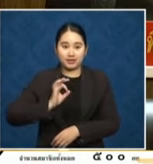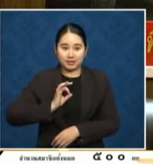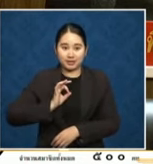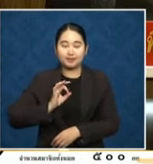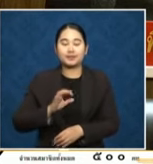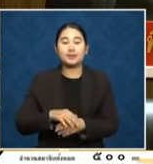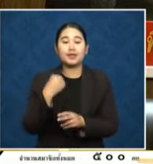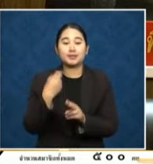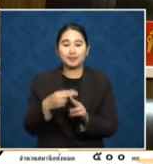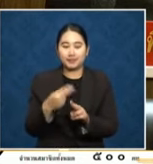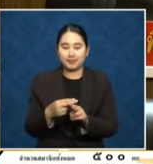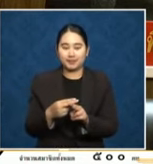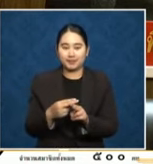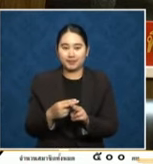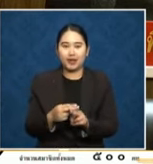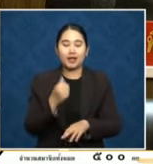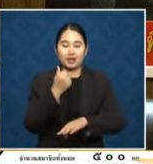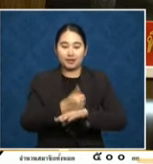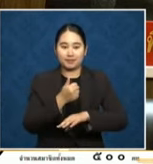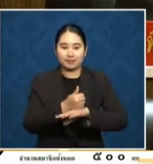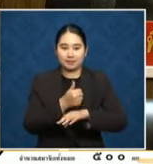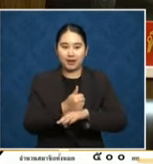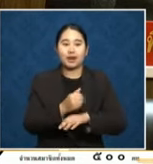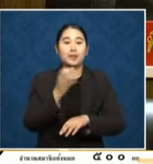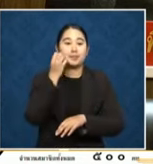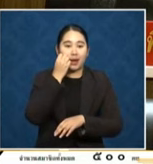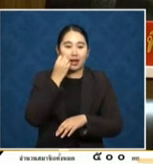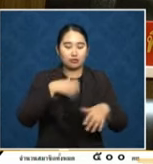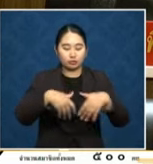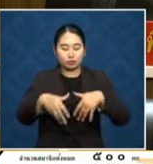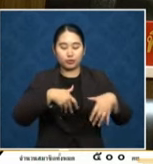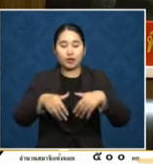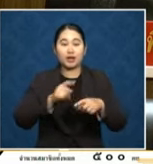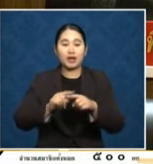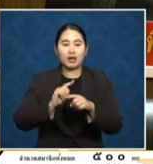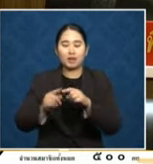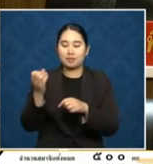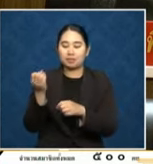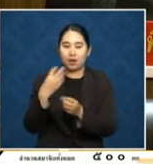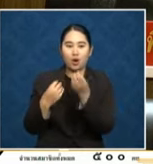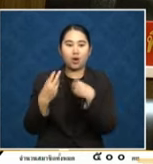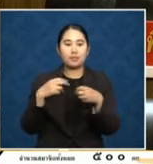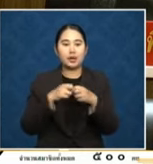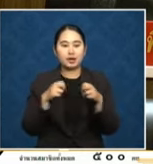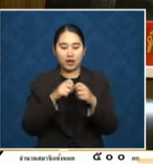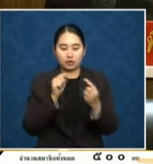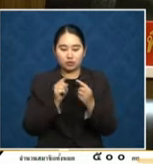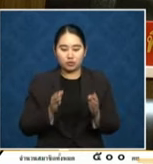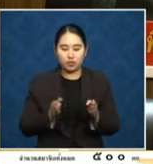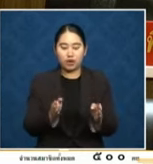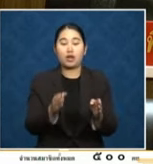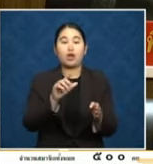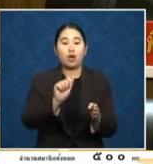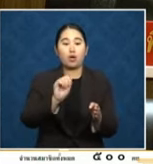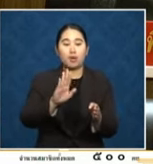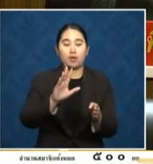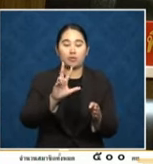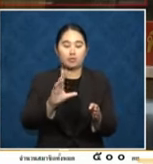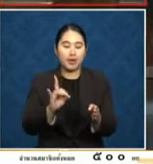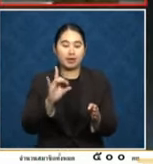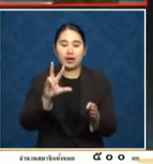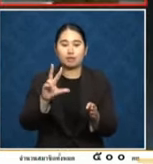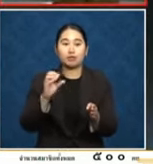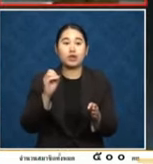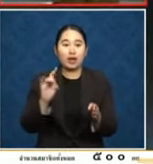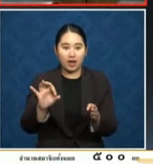นายวัฒน์สอนประสิทธิ์กำนันตำบลคอแลนผู้ใหญ่บ้านและชาวบ้านได้รับความเดือดร้อนจากถนนสายอบ3089จากบ้านโน